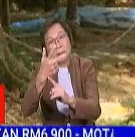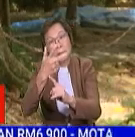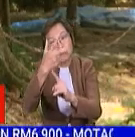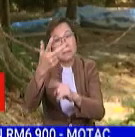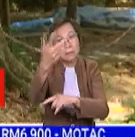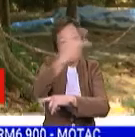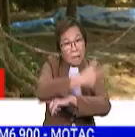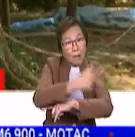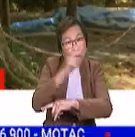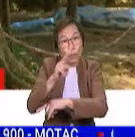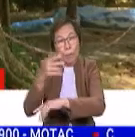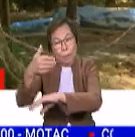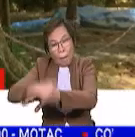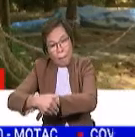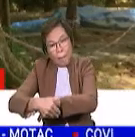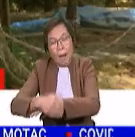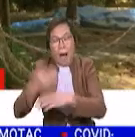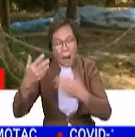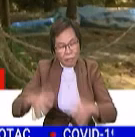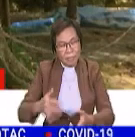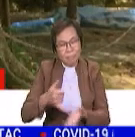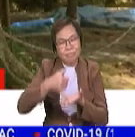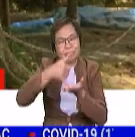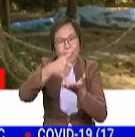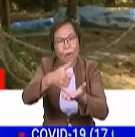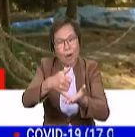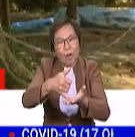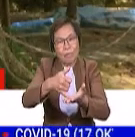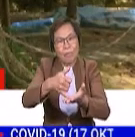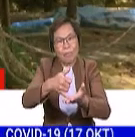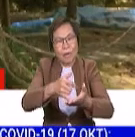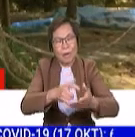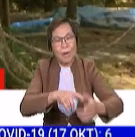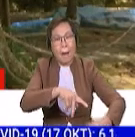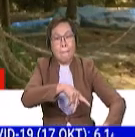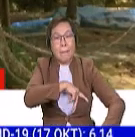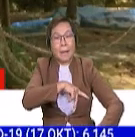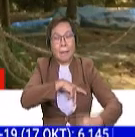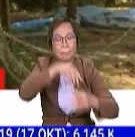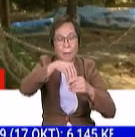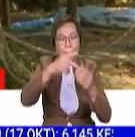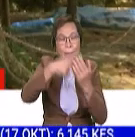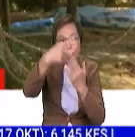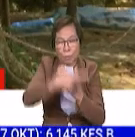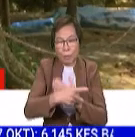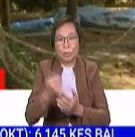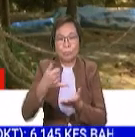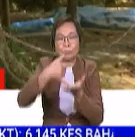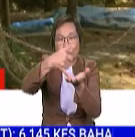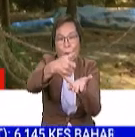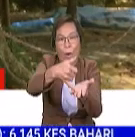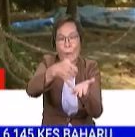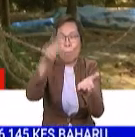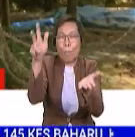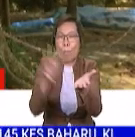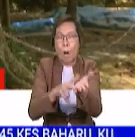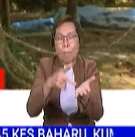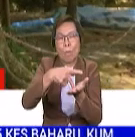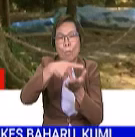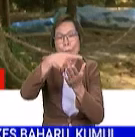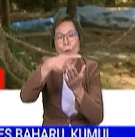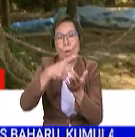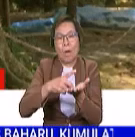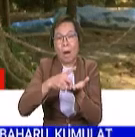sebelum di tahu lihatkan happy-nya kaus dalam komponen adalah program ini so mereka ditolak tapi ingatlah soal hamil